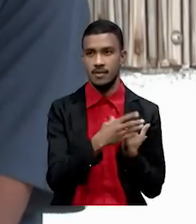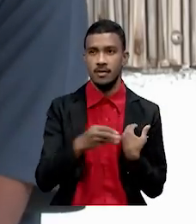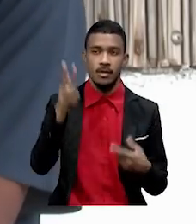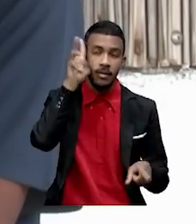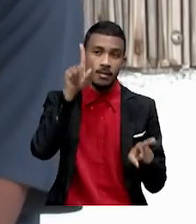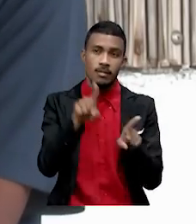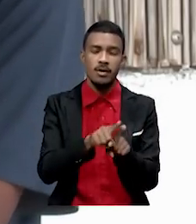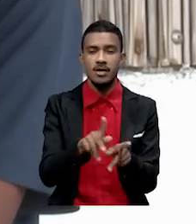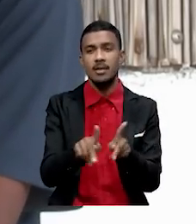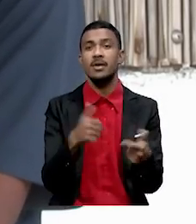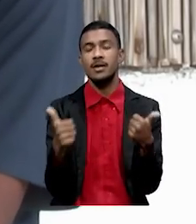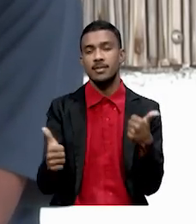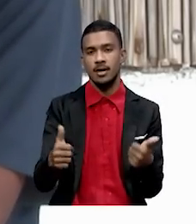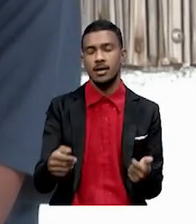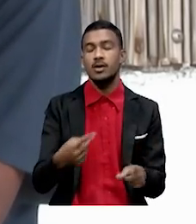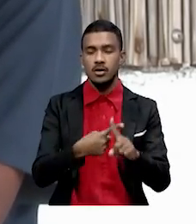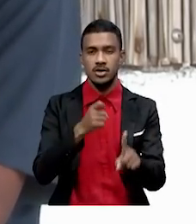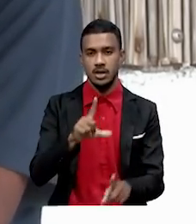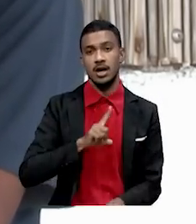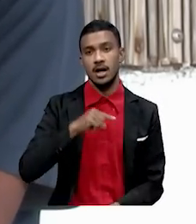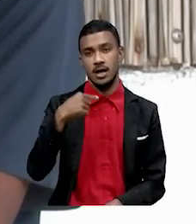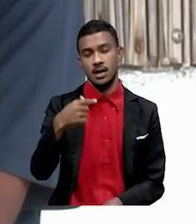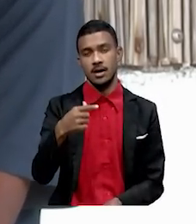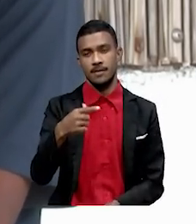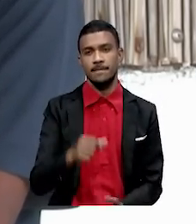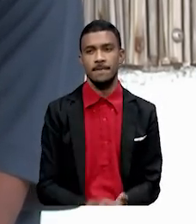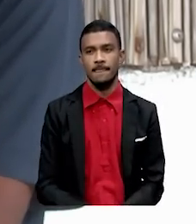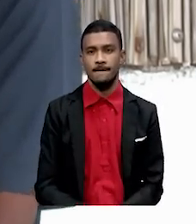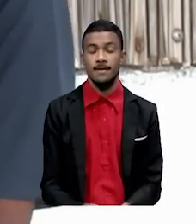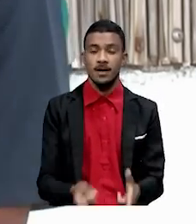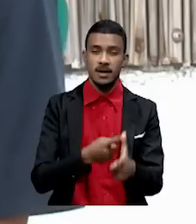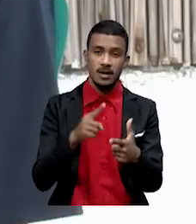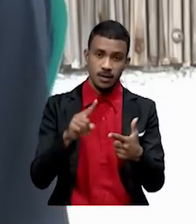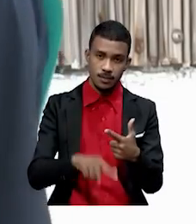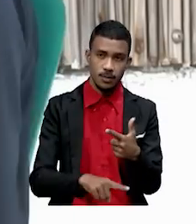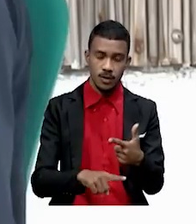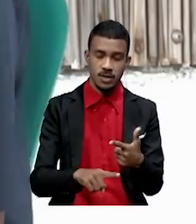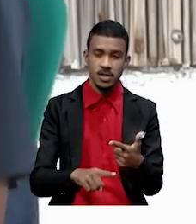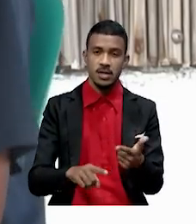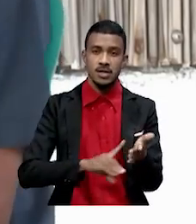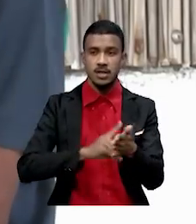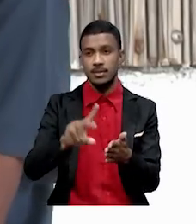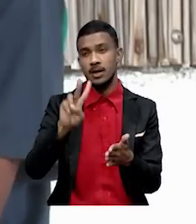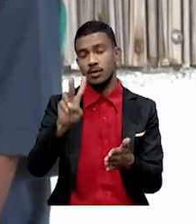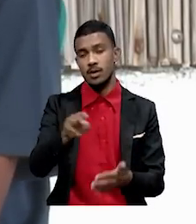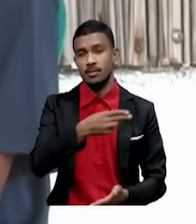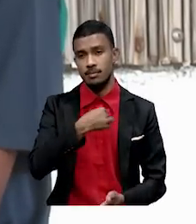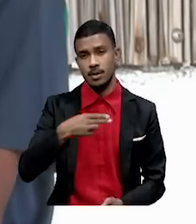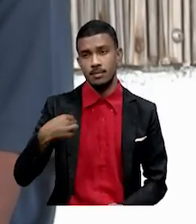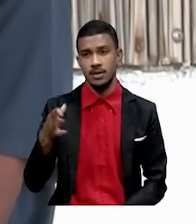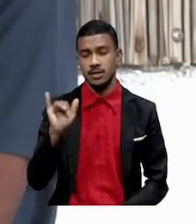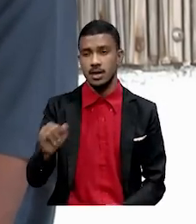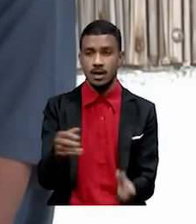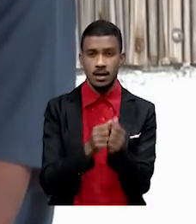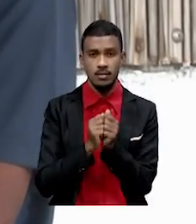laga, laga lima gua. Tahu pois seman rua aruka pavasira nain lima